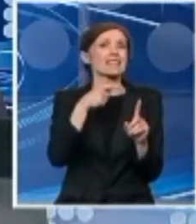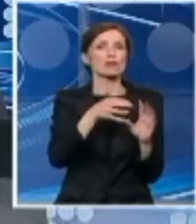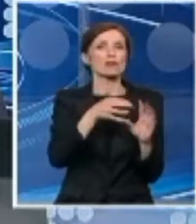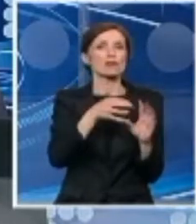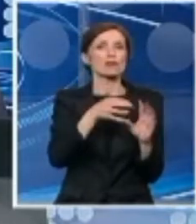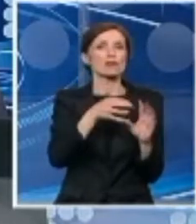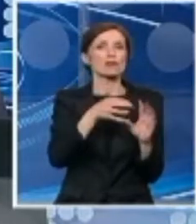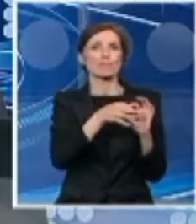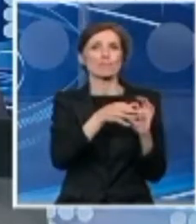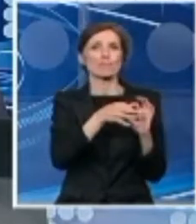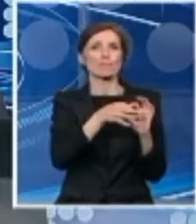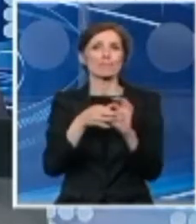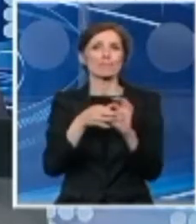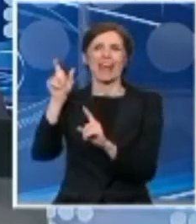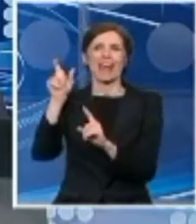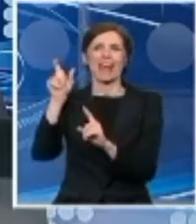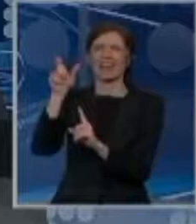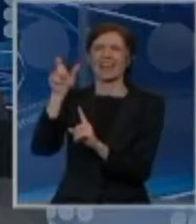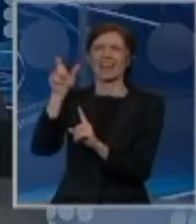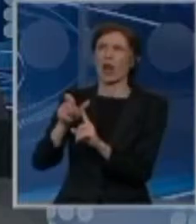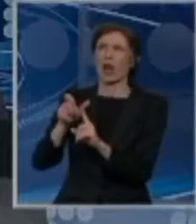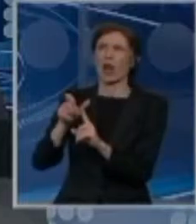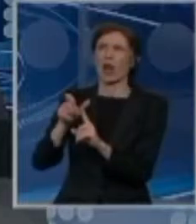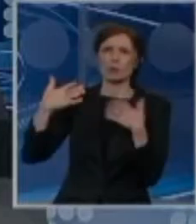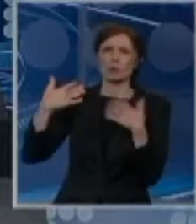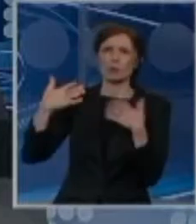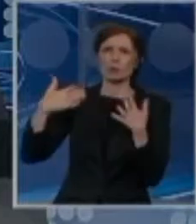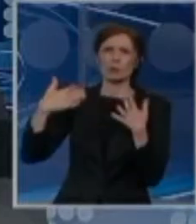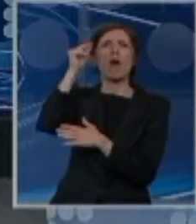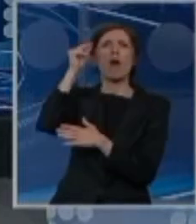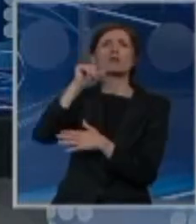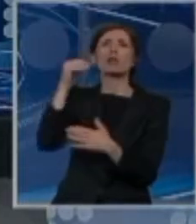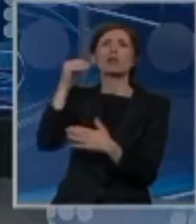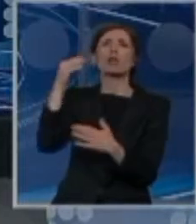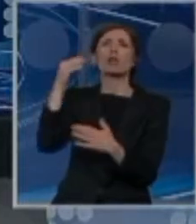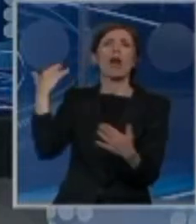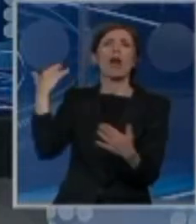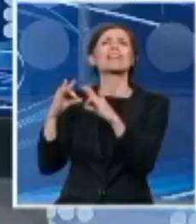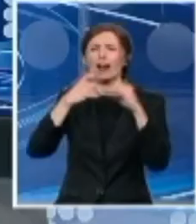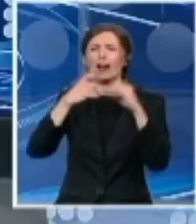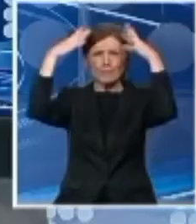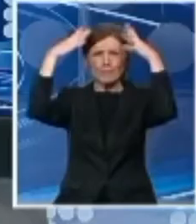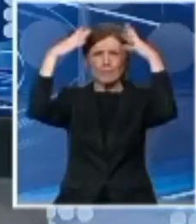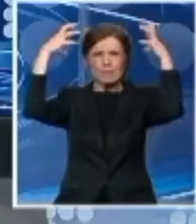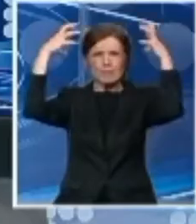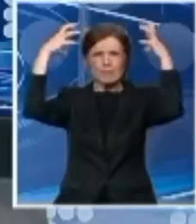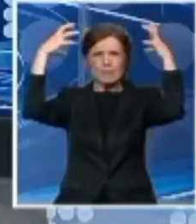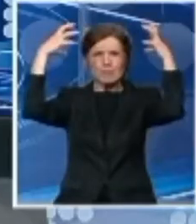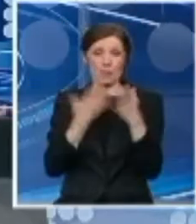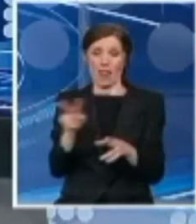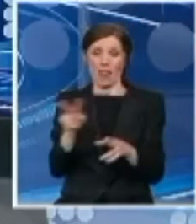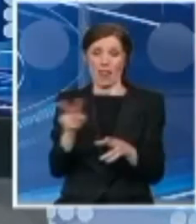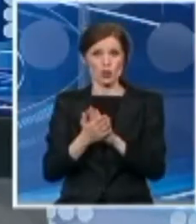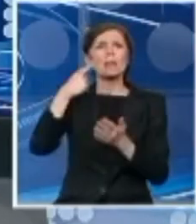Kuće je 70. godina bilo predmet spora grada i Einštejnovih knatka koji su joj potrživali.